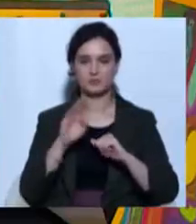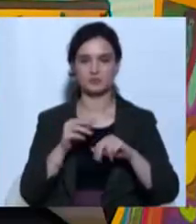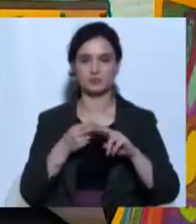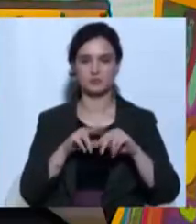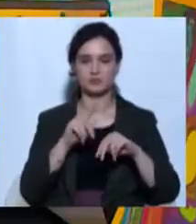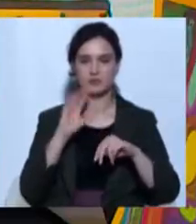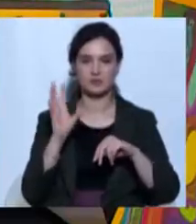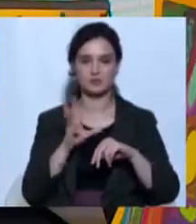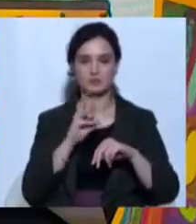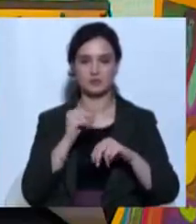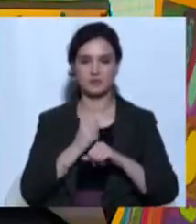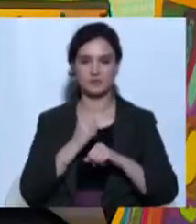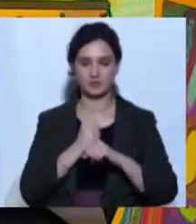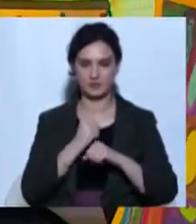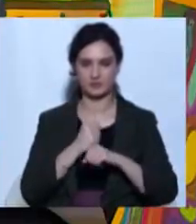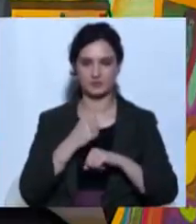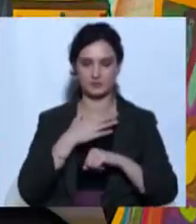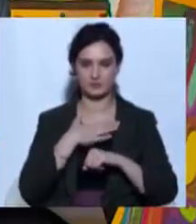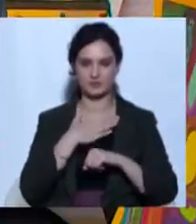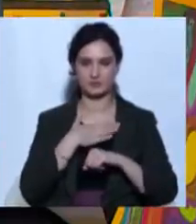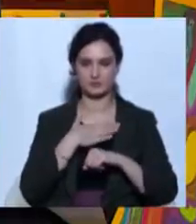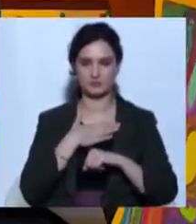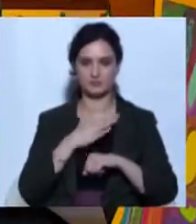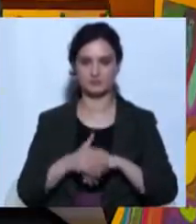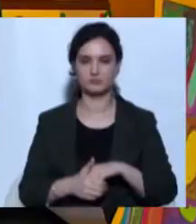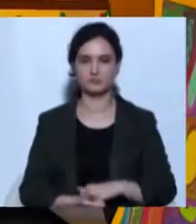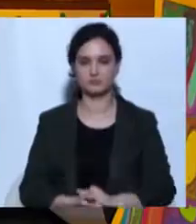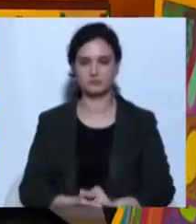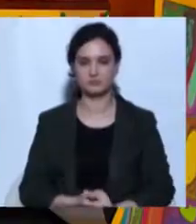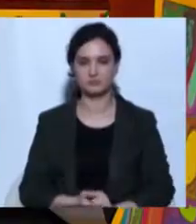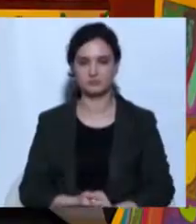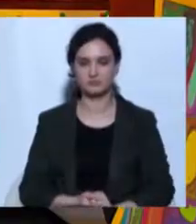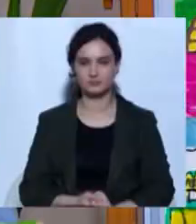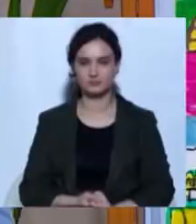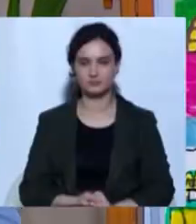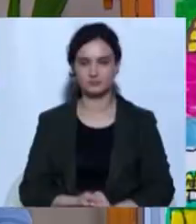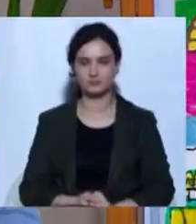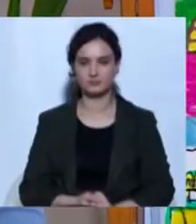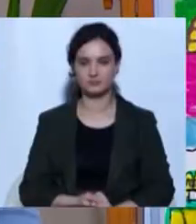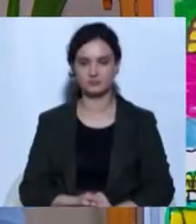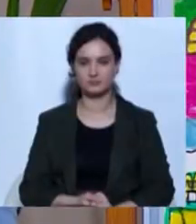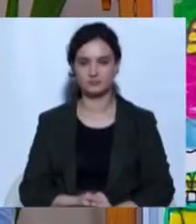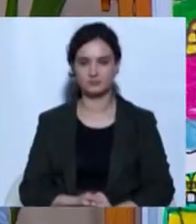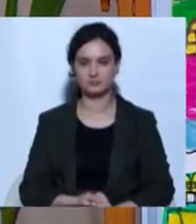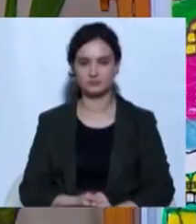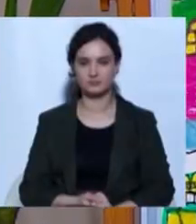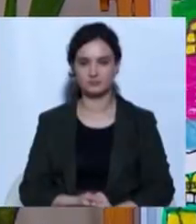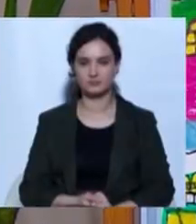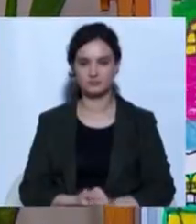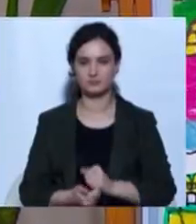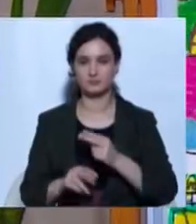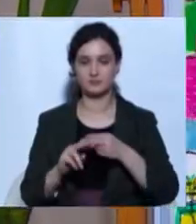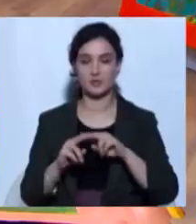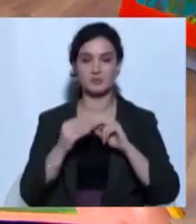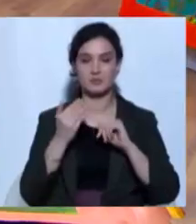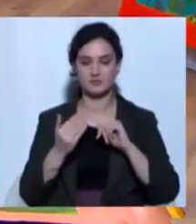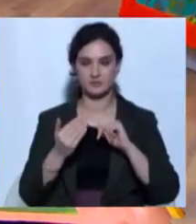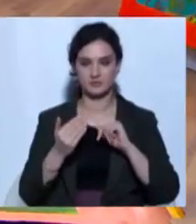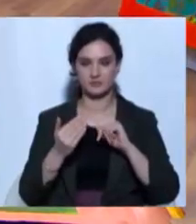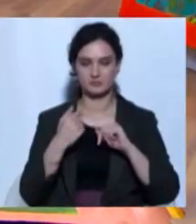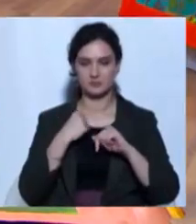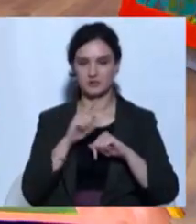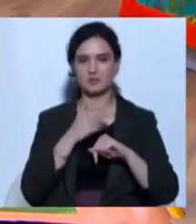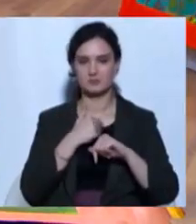ეს ყველაფერი გავაკეთოთ ჩვენ. ესეთ ფორმებია ნახეს. ამისათვის მე